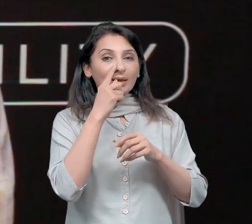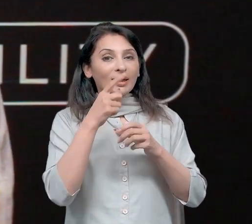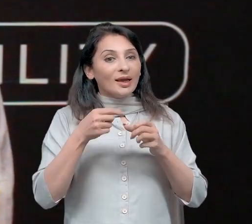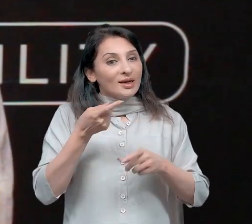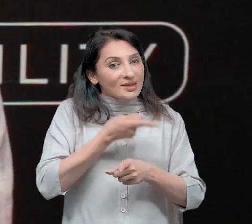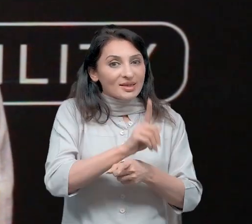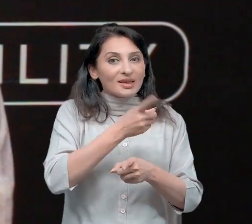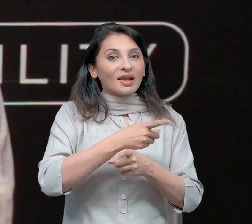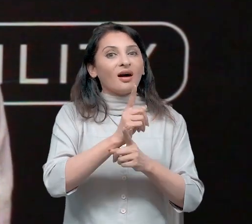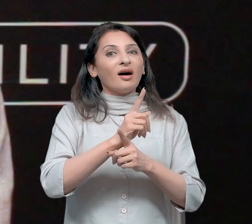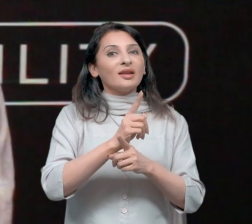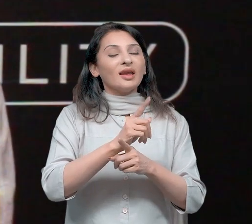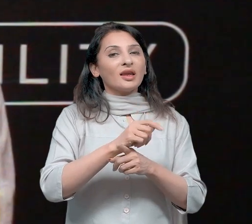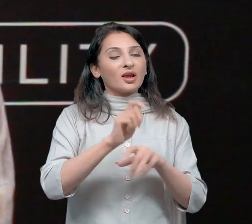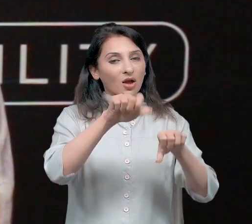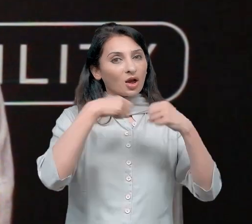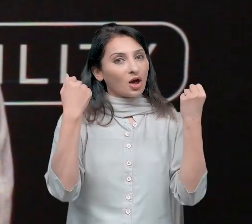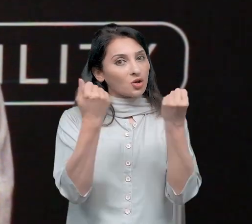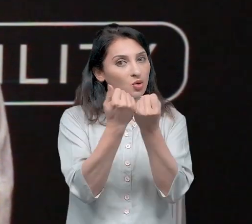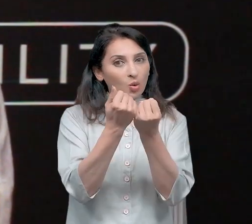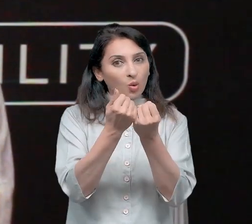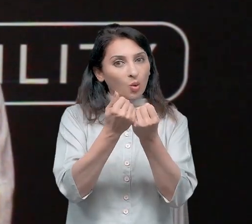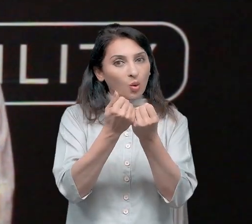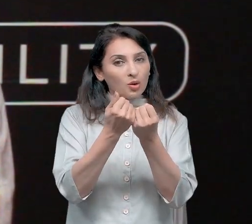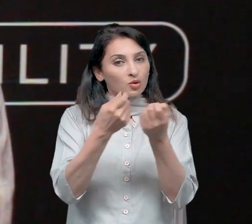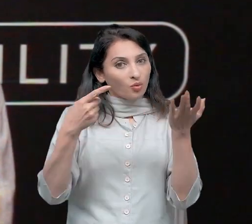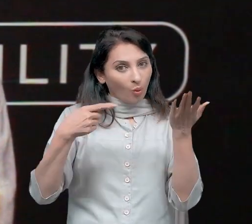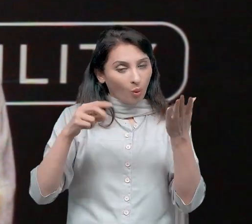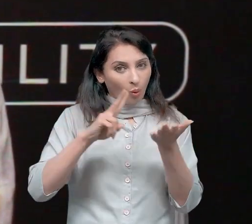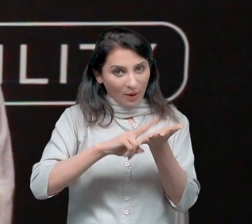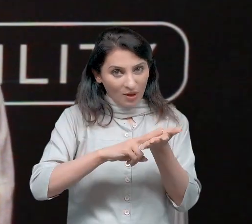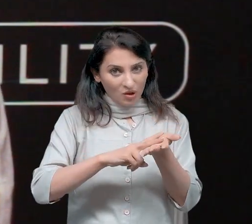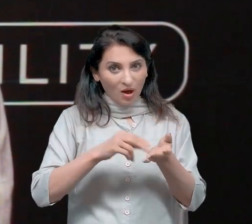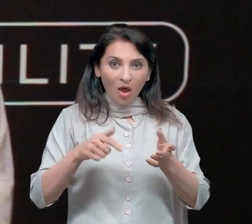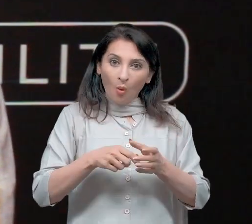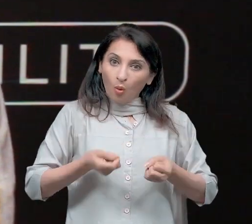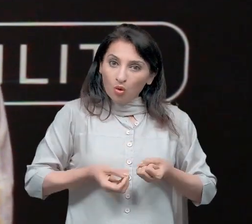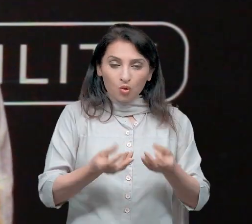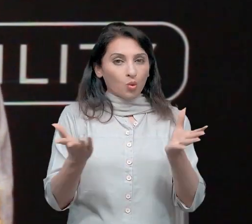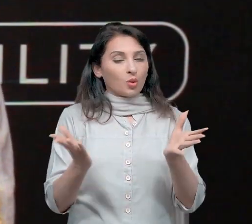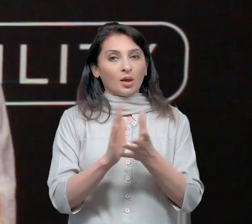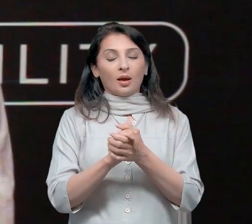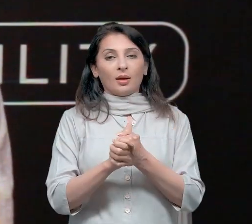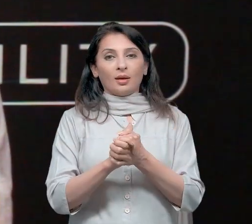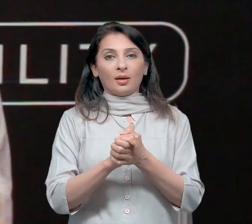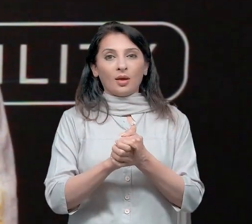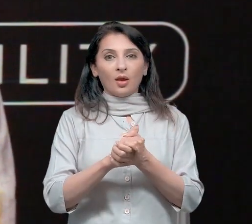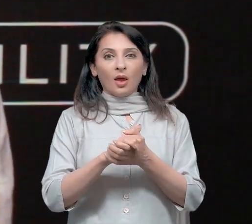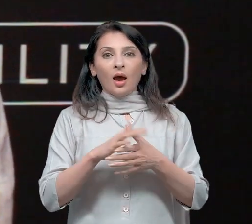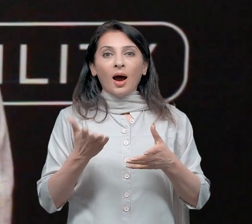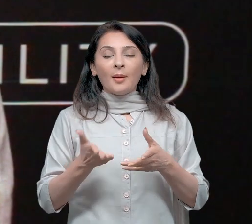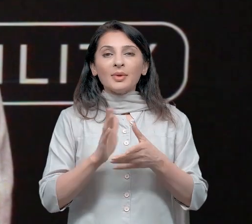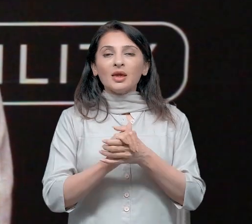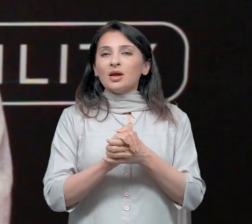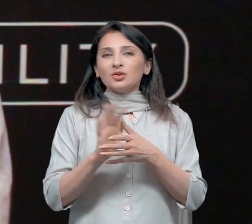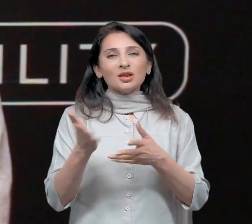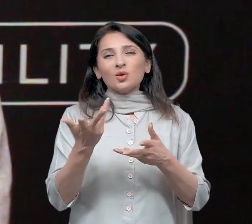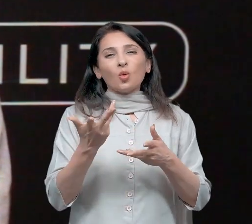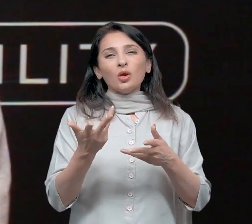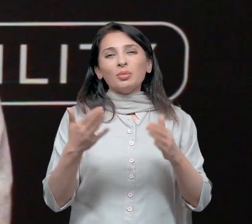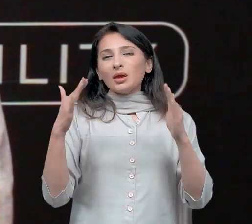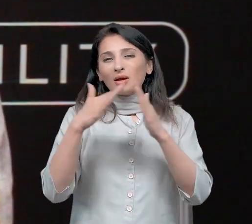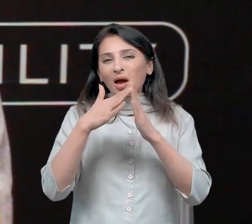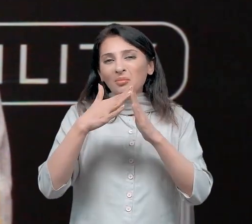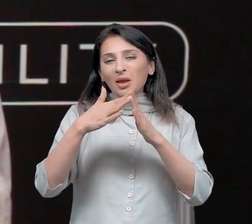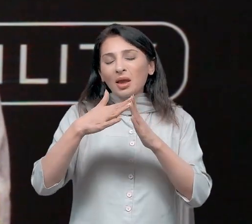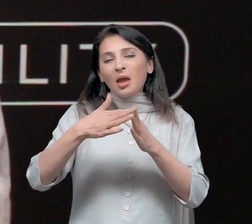लोग ज़रूरत होगी काम करने के लिए, वो लोगों को ट्रेन करें। क्योंकि कोई घर में बैठ के तो ट्रेन होके नहीं आता है ना, फैक्ट्री